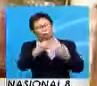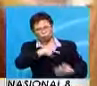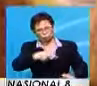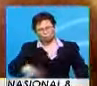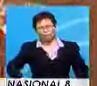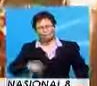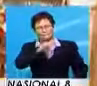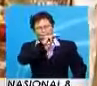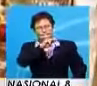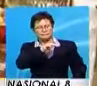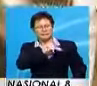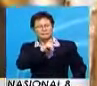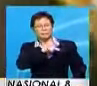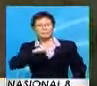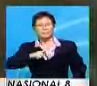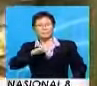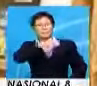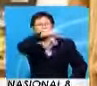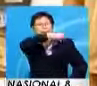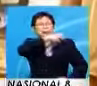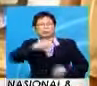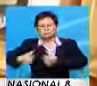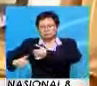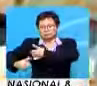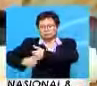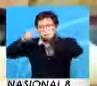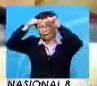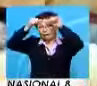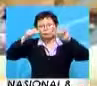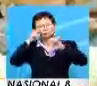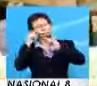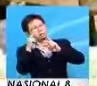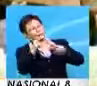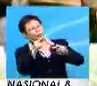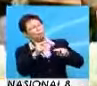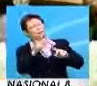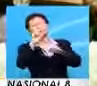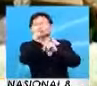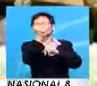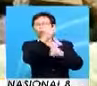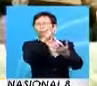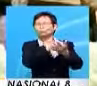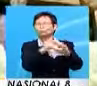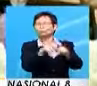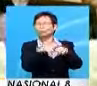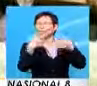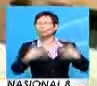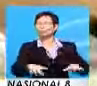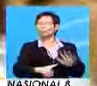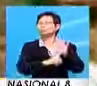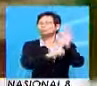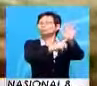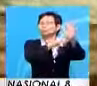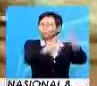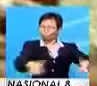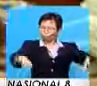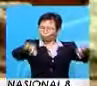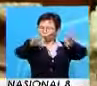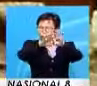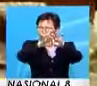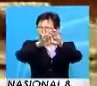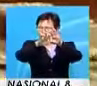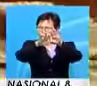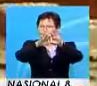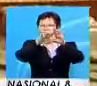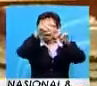Menteri Kabinet dan pegawai tinggi tentera Arab Saudi. Datuk Seri Najib menganggap suasana itu sebagai melambangkan tahap kepentingan yang